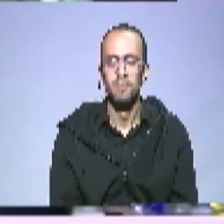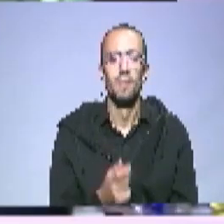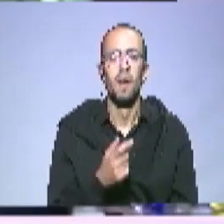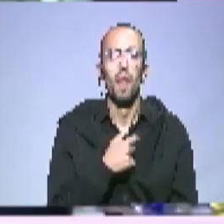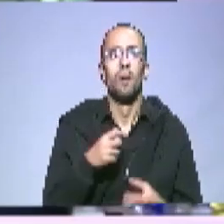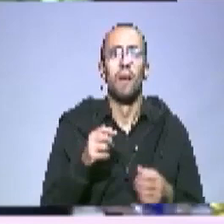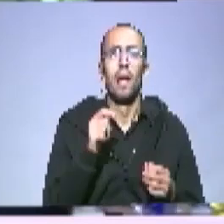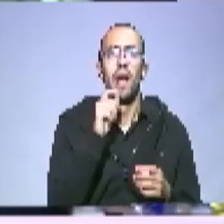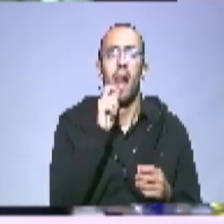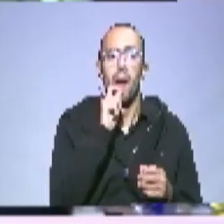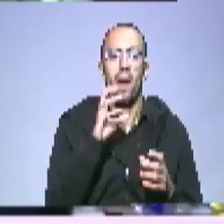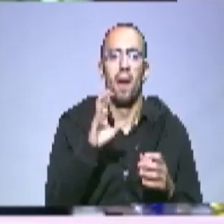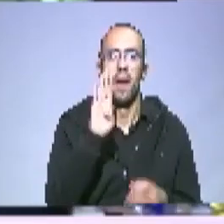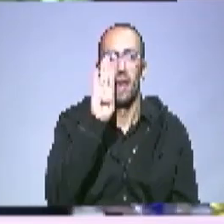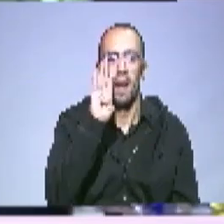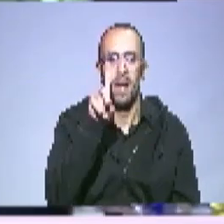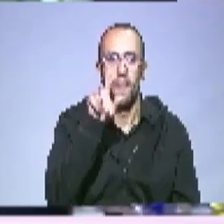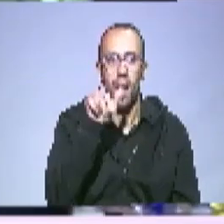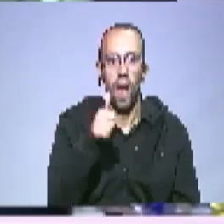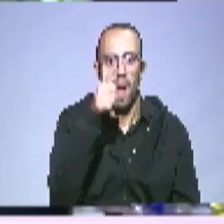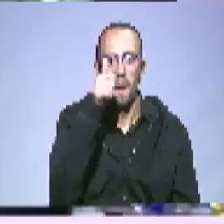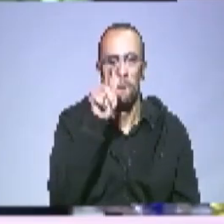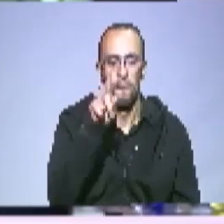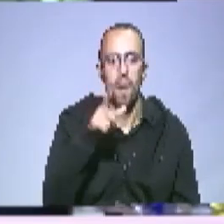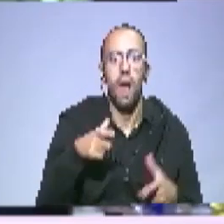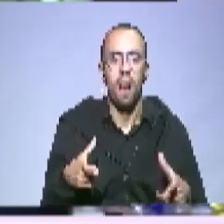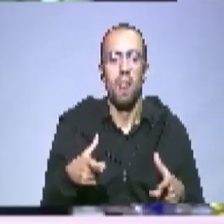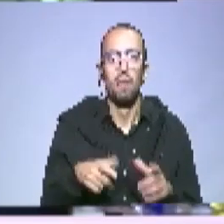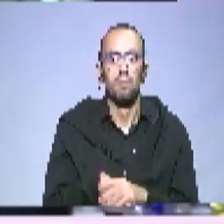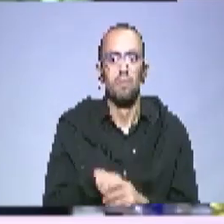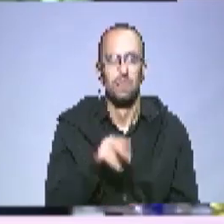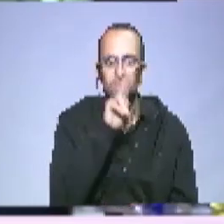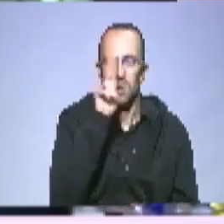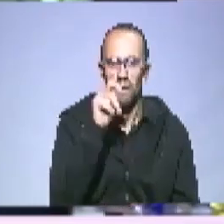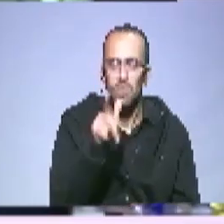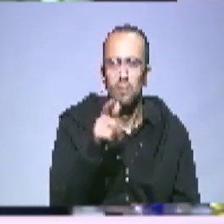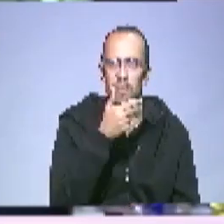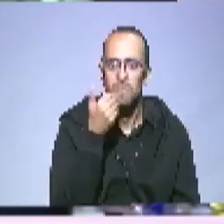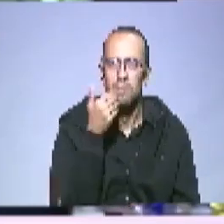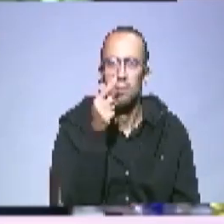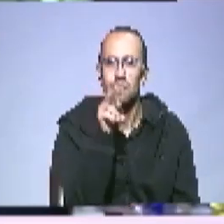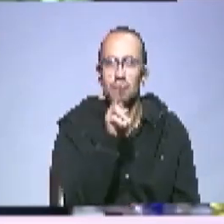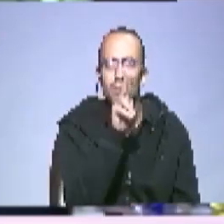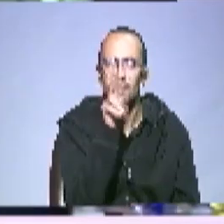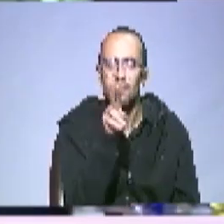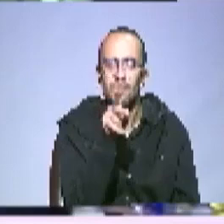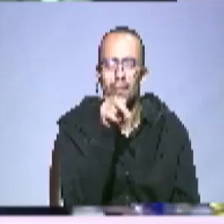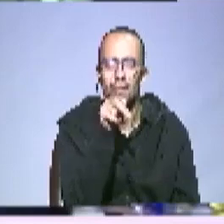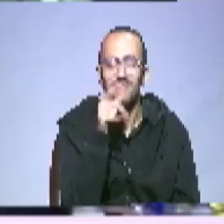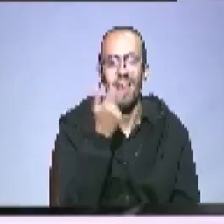كباب بالحله. كباب الحله؟ اه يا فندم. انت فتره ولا ايه؟